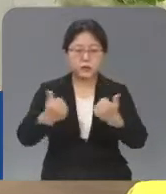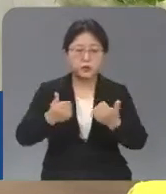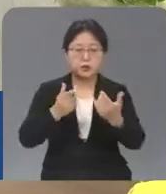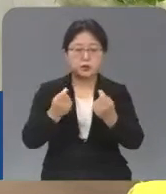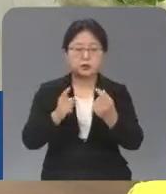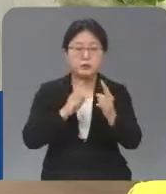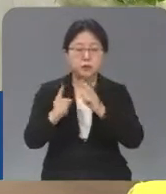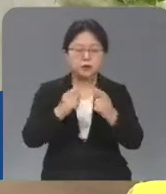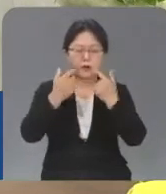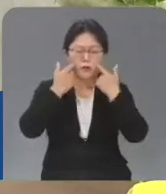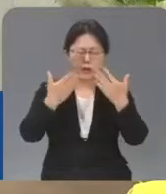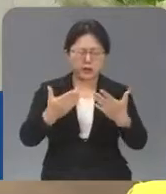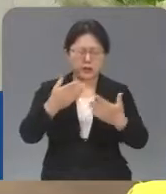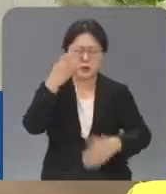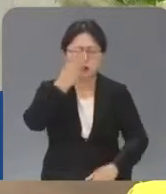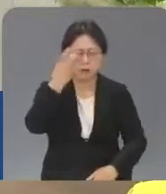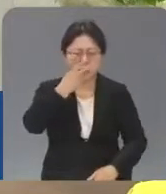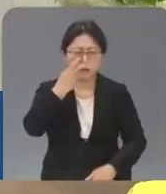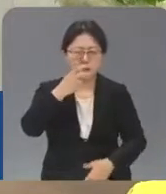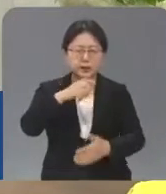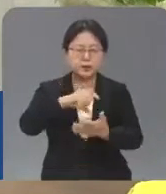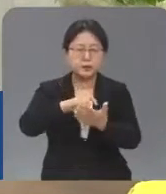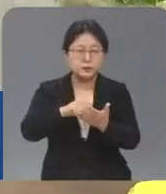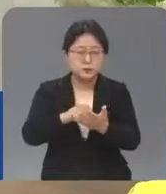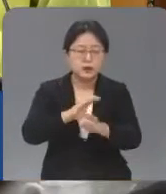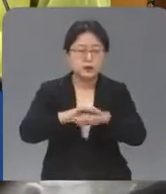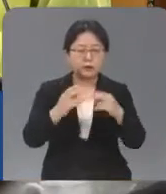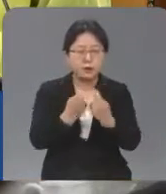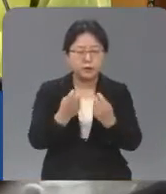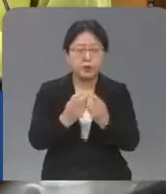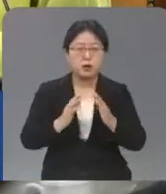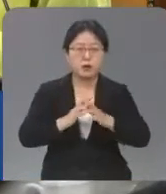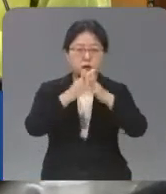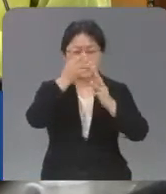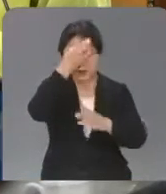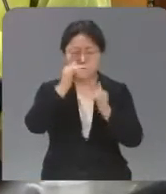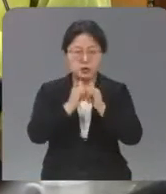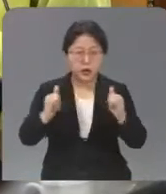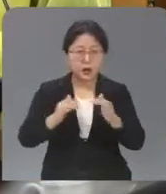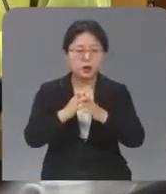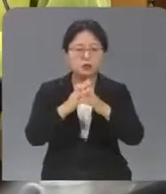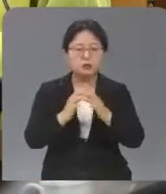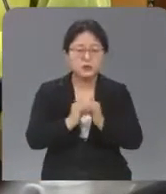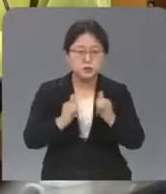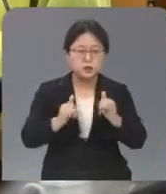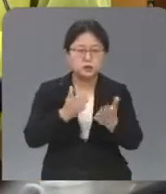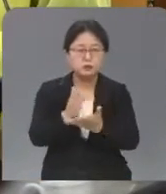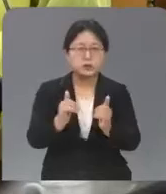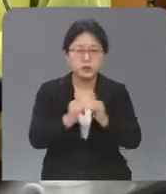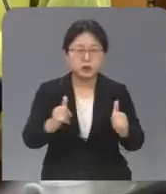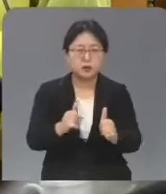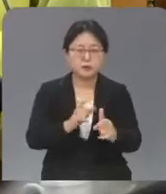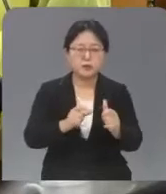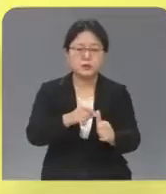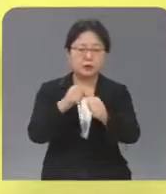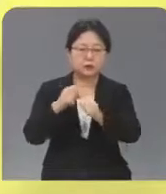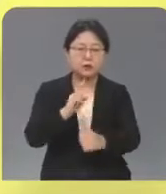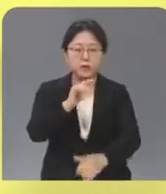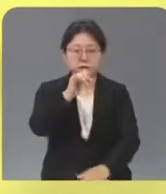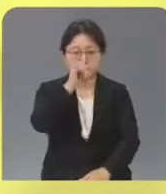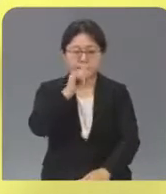붕괴 사고와 관련해 지역 건축 안전센터를 설치하는 등 안전도시 실현에 시정 역량을 집중해달라고